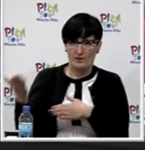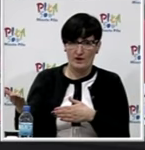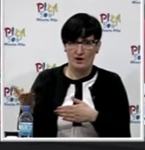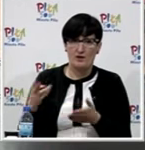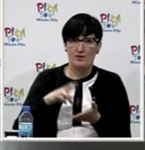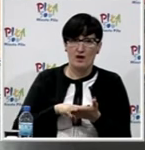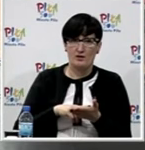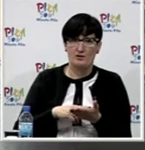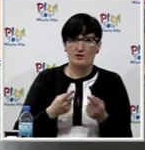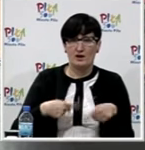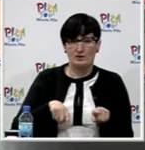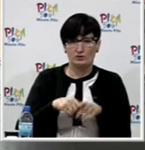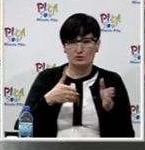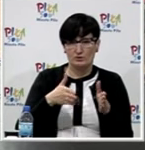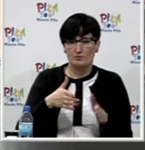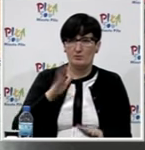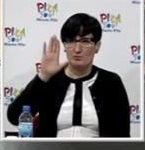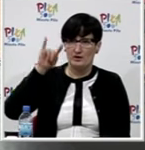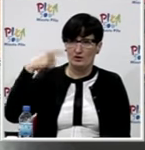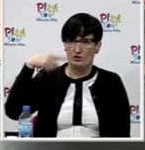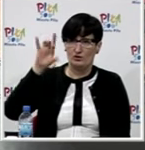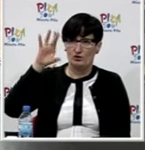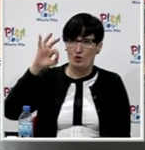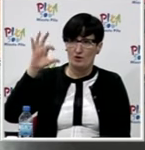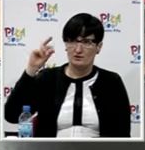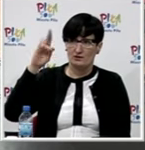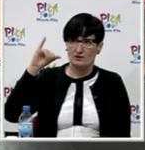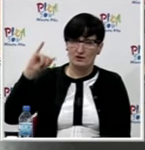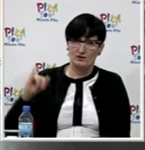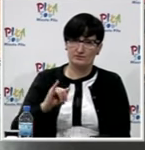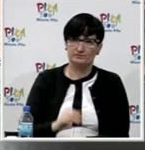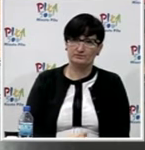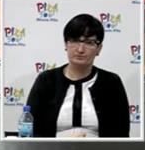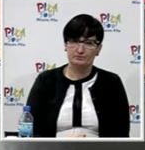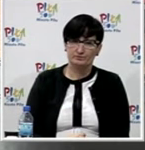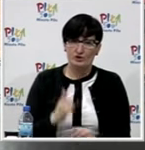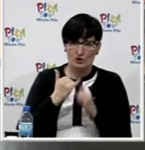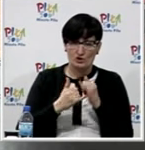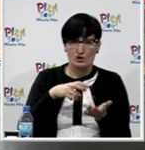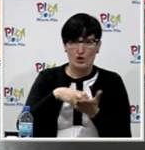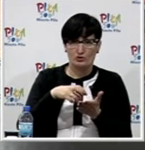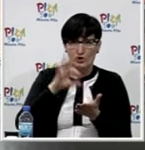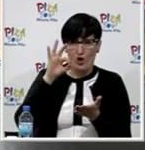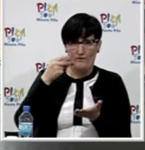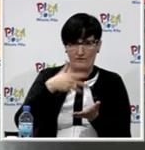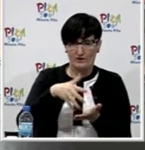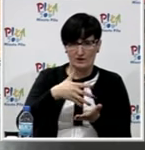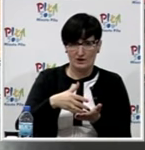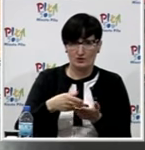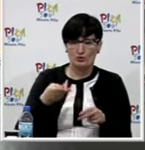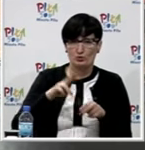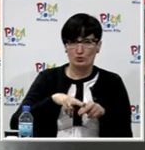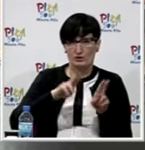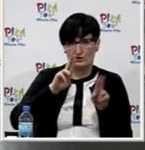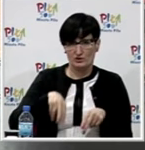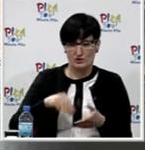ulicy Bydgoskiej. Taka możliwość dzięki tym pieniądzom również powstała. Proszę Państwa, jeżeli chodzi o wydatki, które zostały